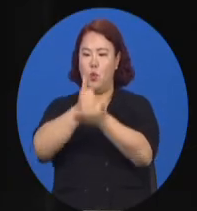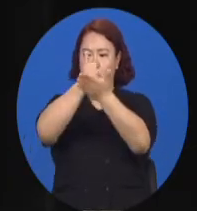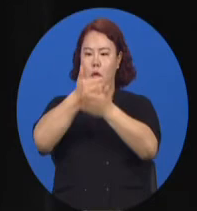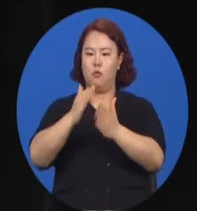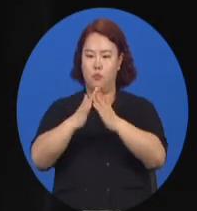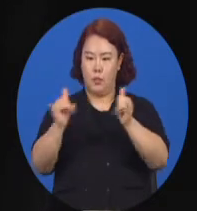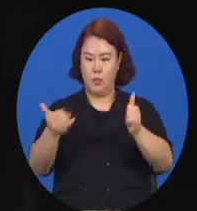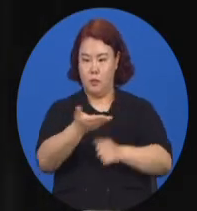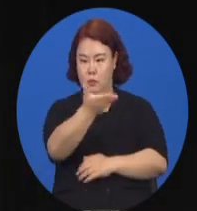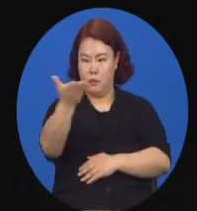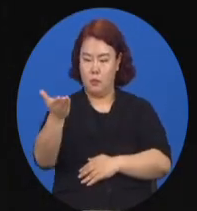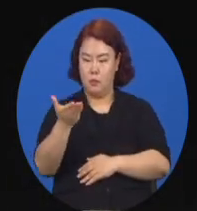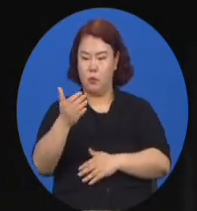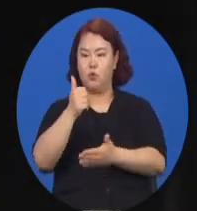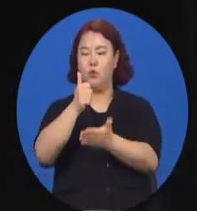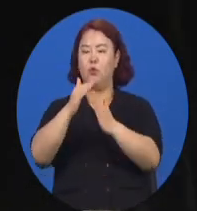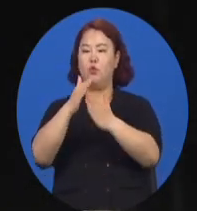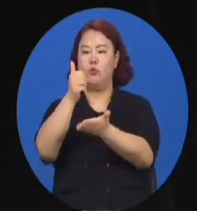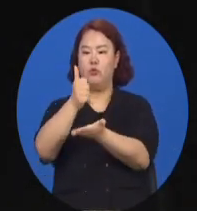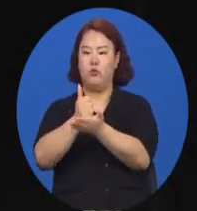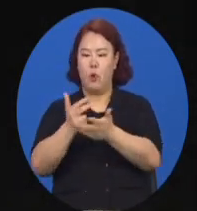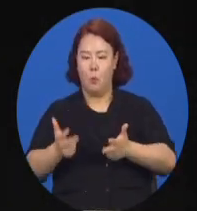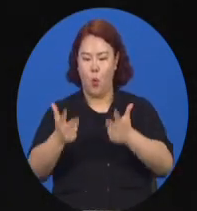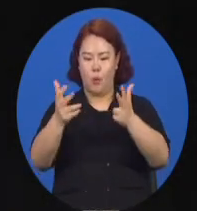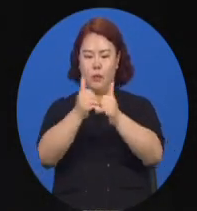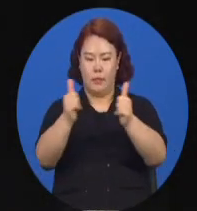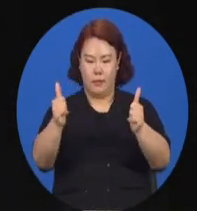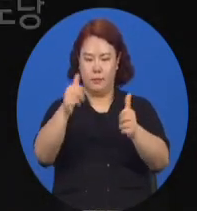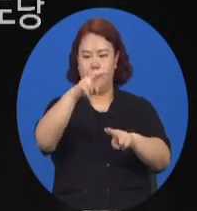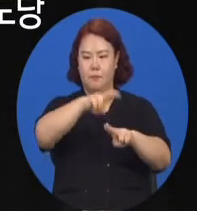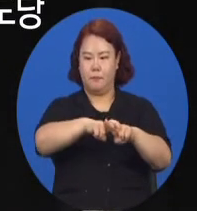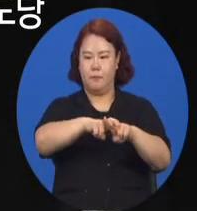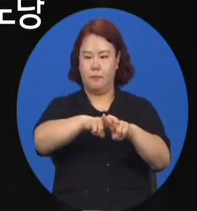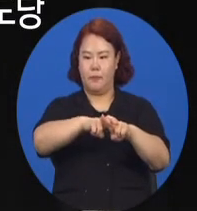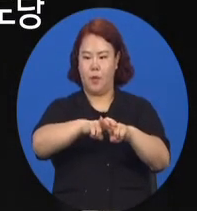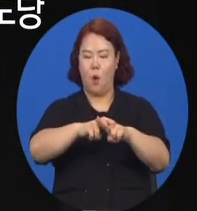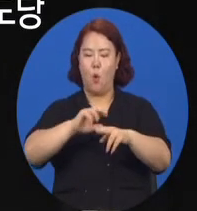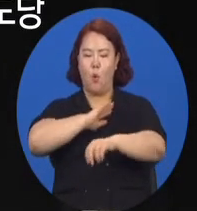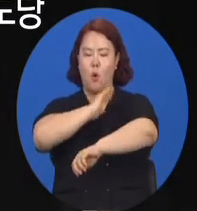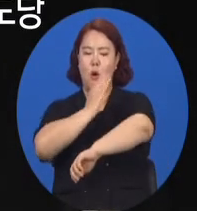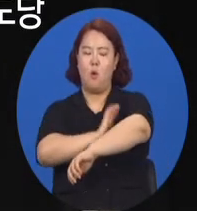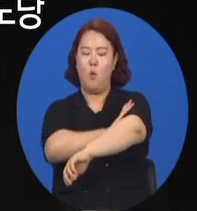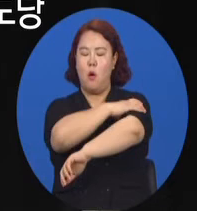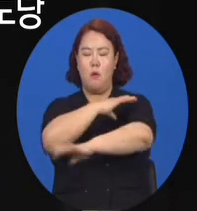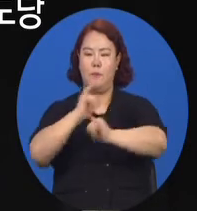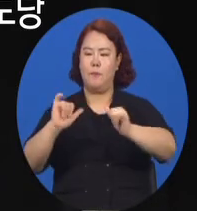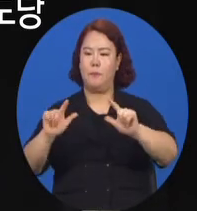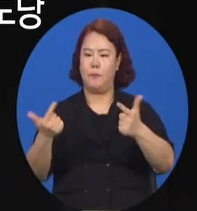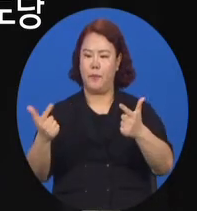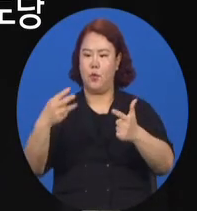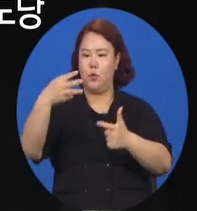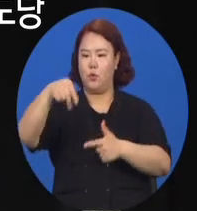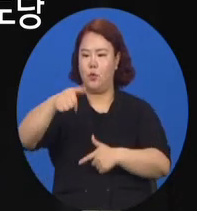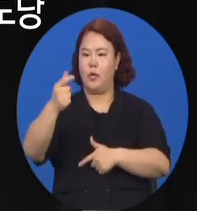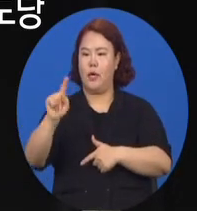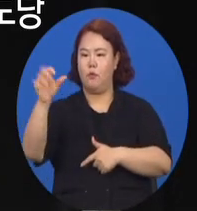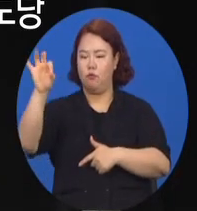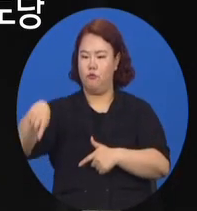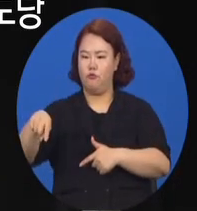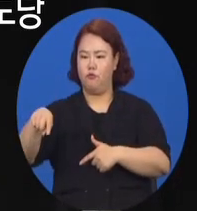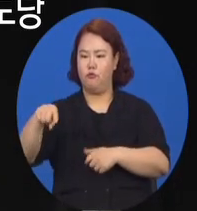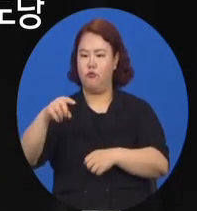여러분, 군수는 봉사자의 자리지 권력자의 자리가 아닙니다. 유한호 군수 배우자께서